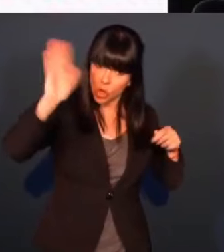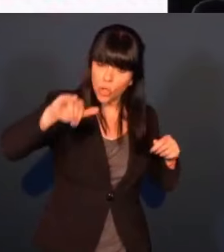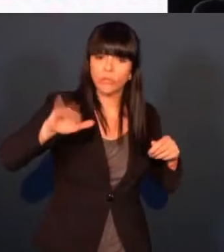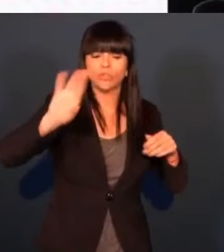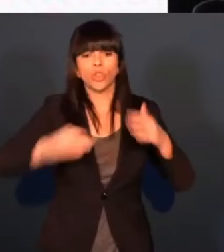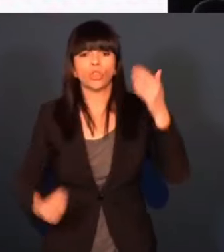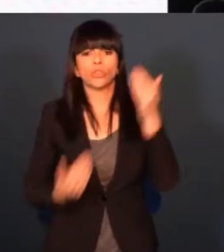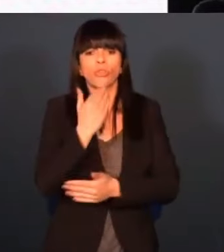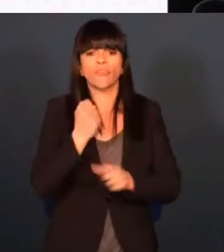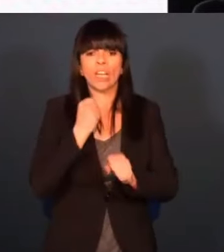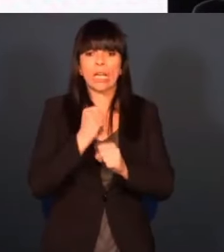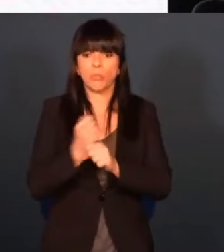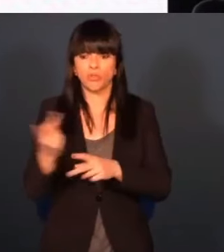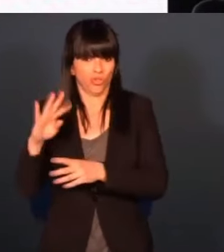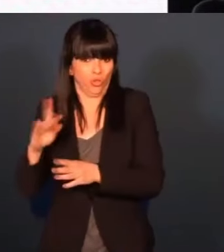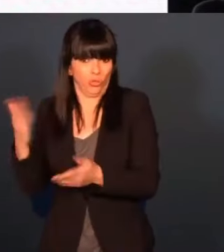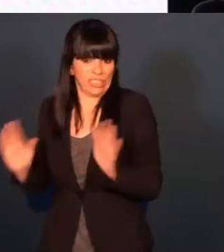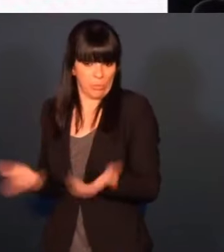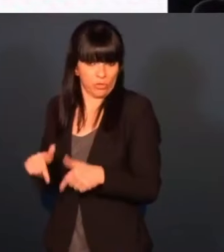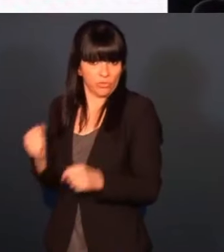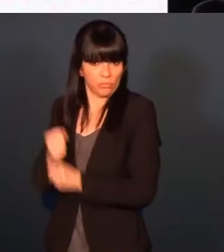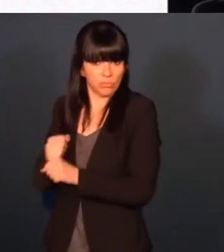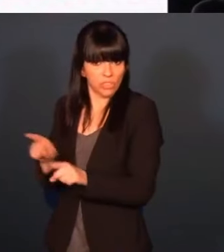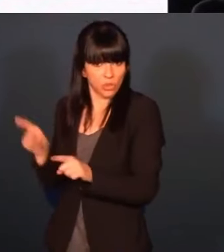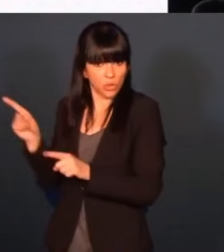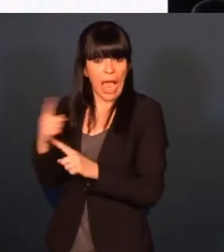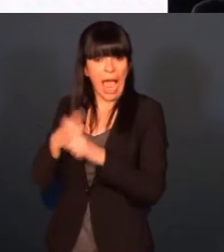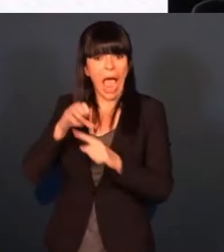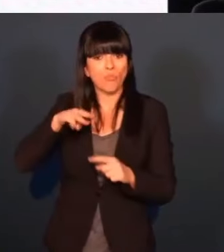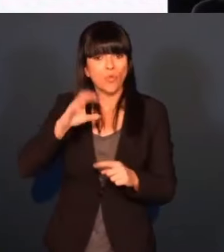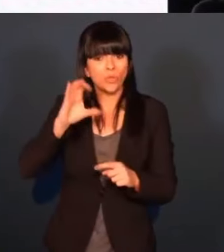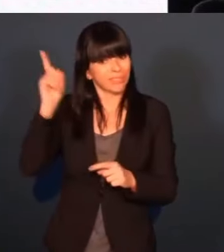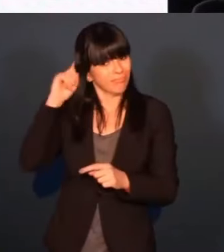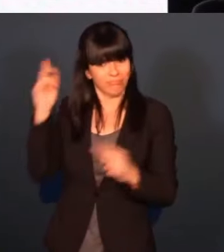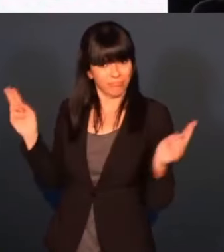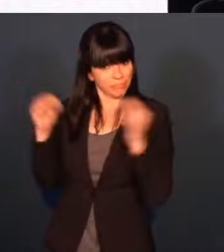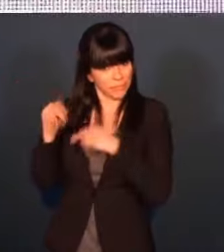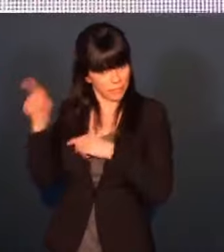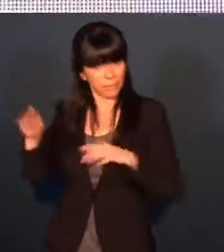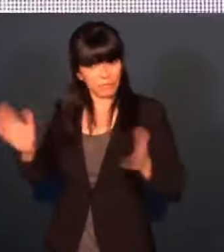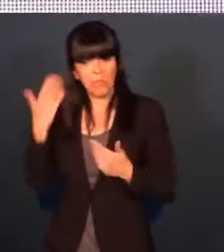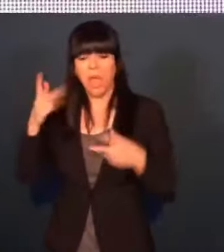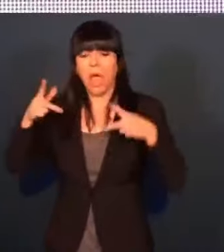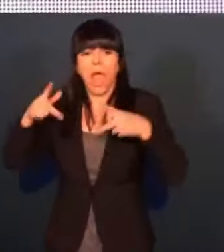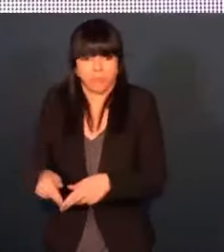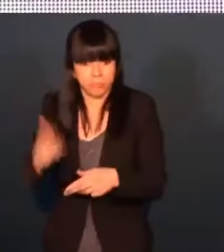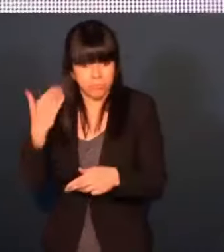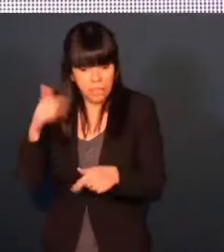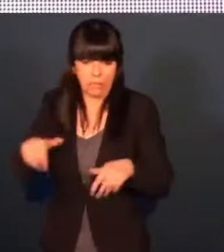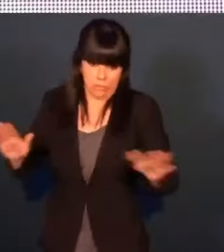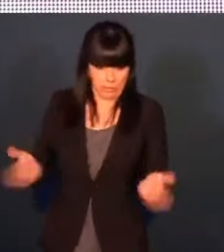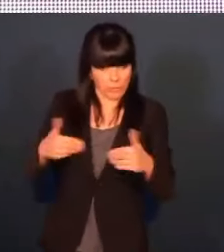Възобнови се работата по първи, втори и трети лот на Хемус, след като беше прекъсната за няколко години. Направихме първа